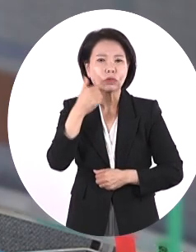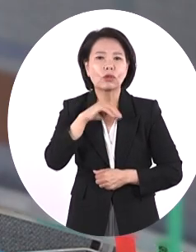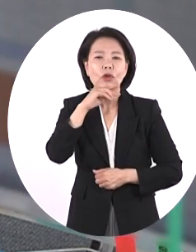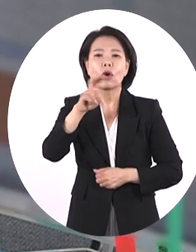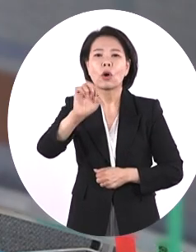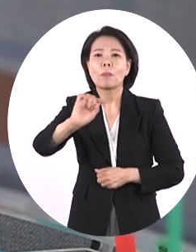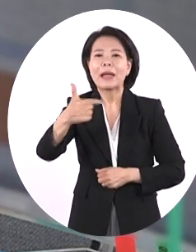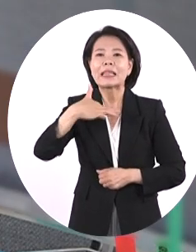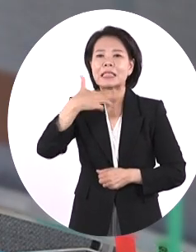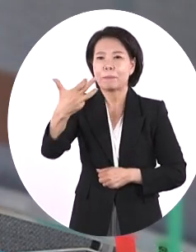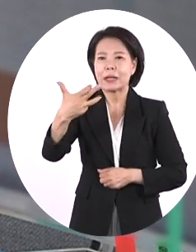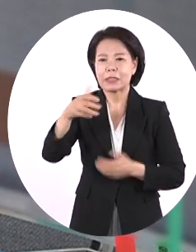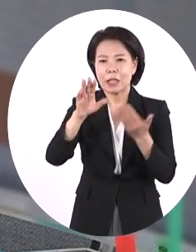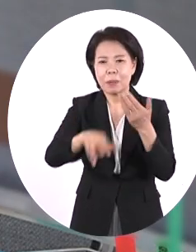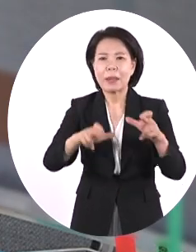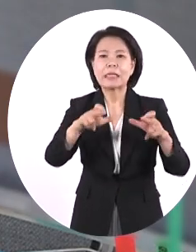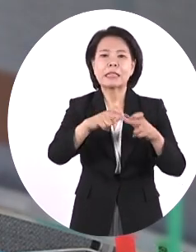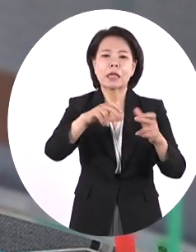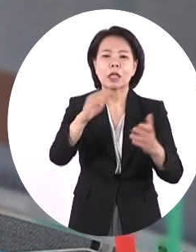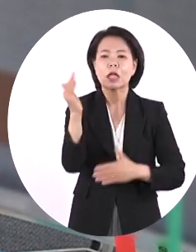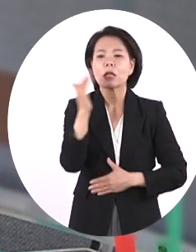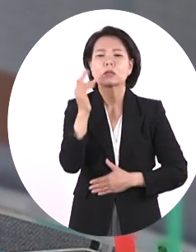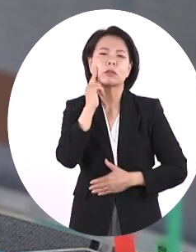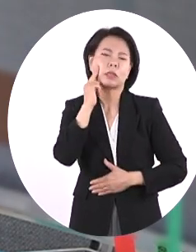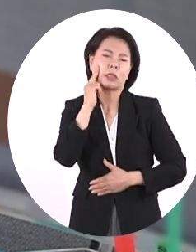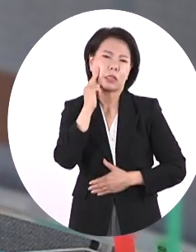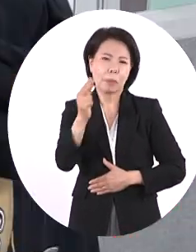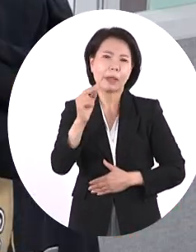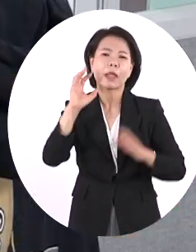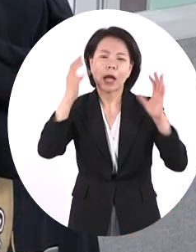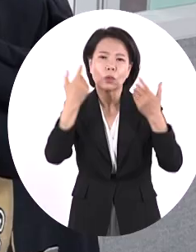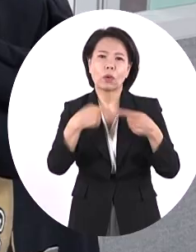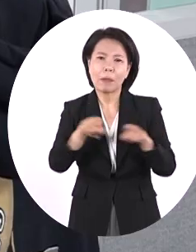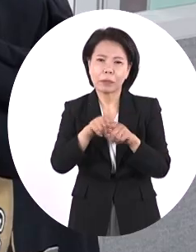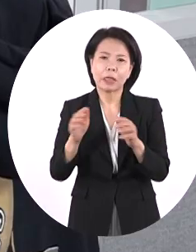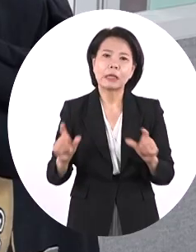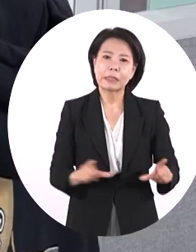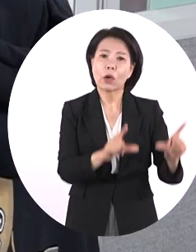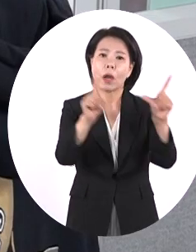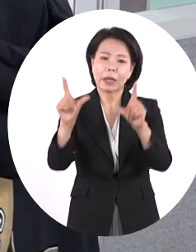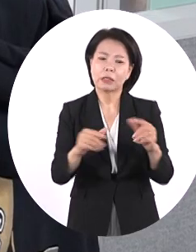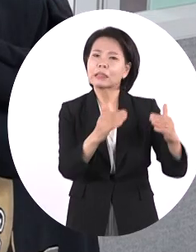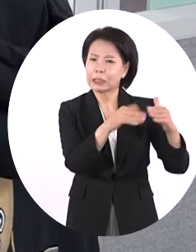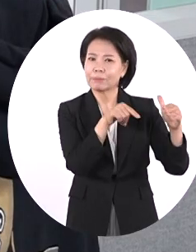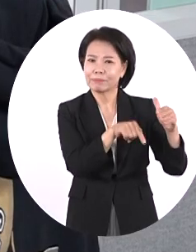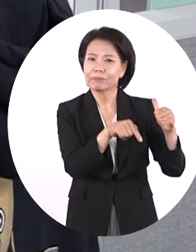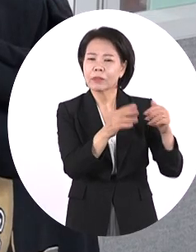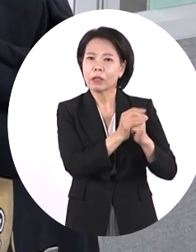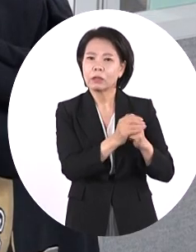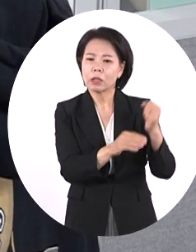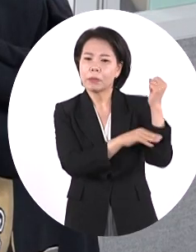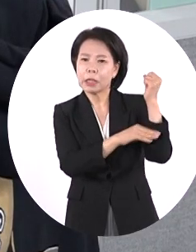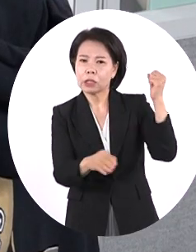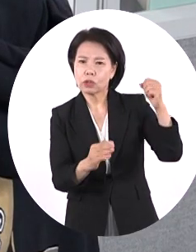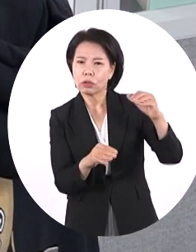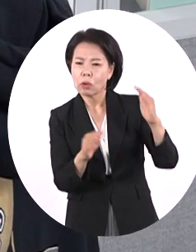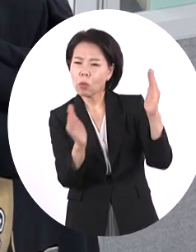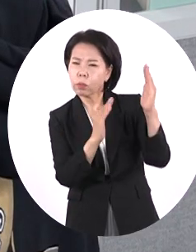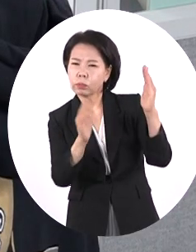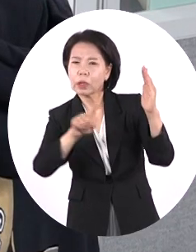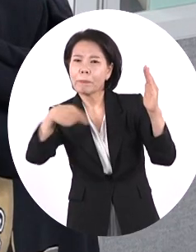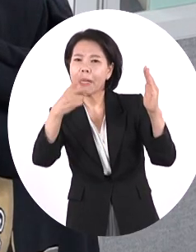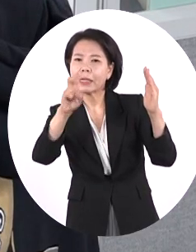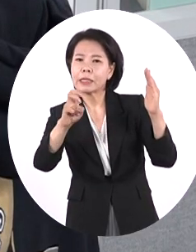대상은 만 18세 미만, 장애 정도가 심한 아동과 함께 생활하는 가정인데요. 기준